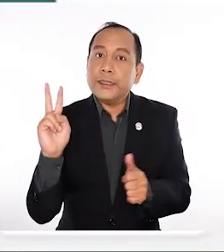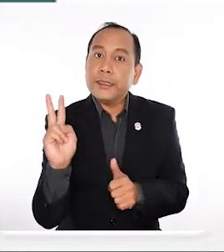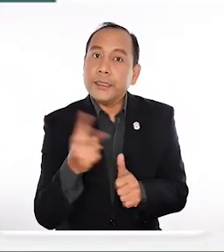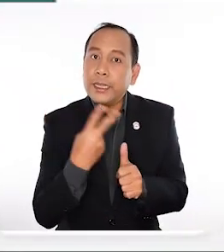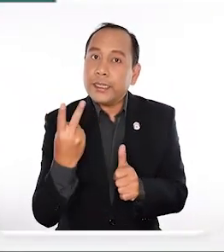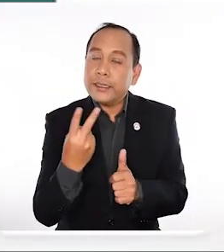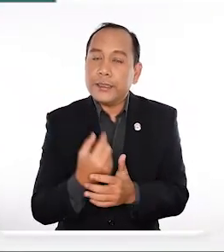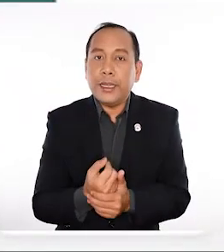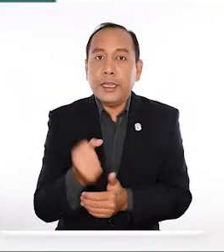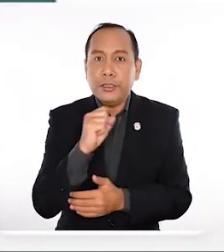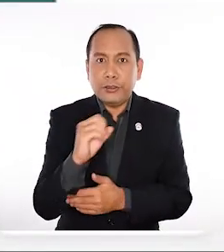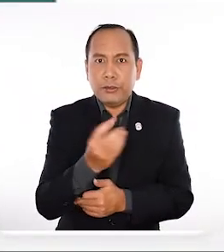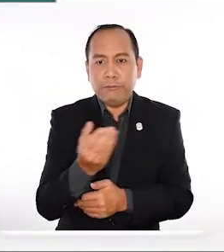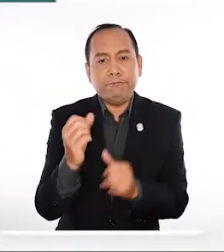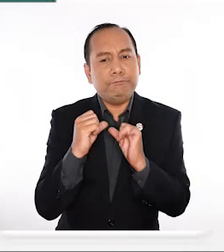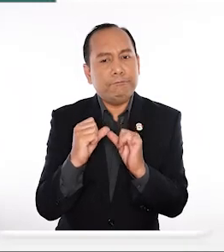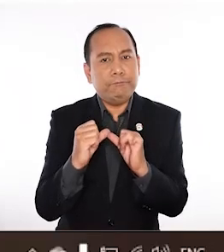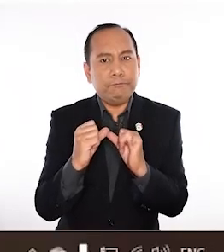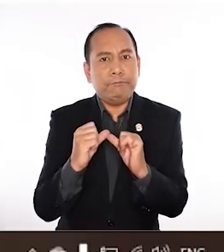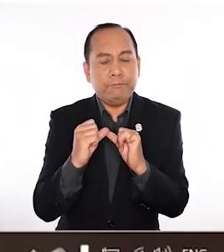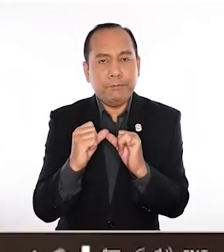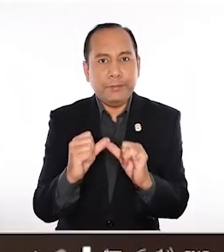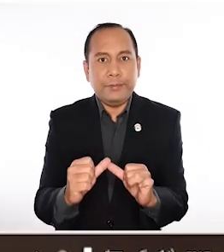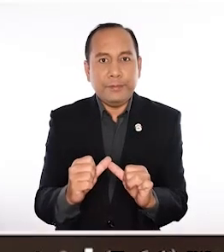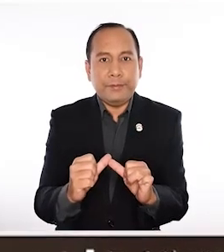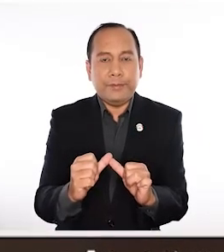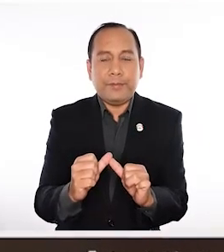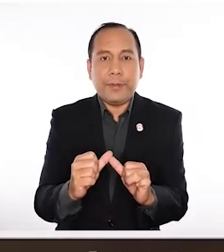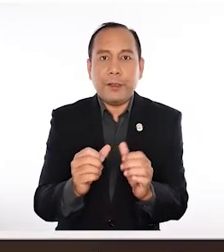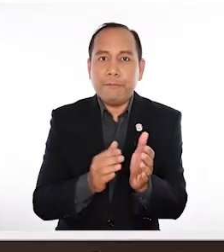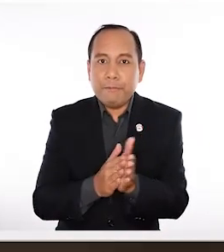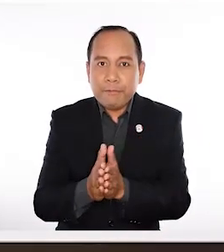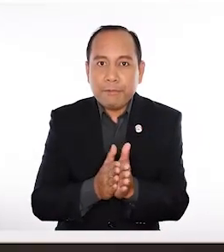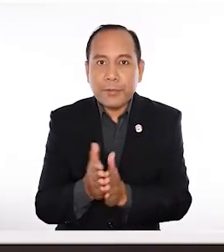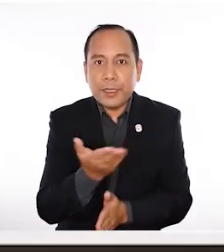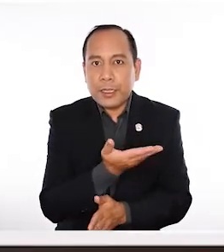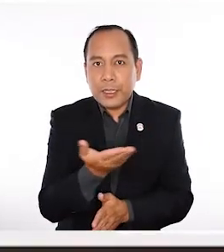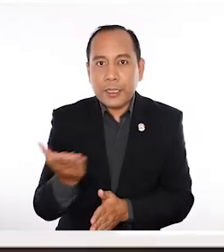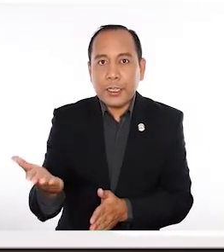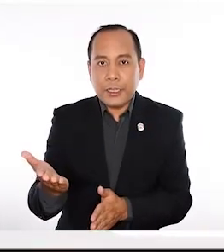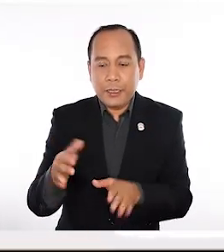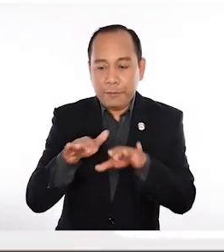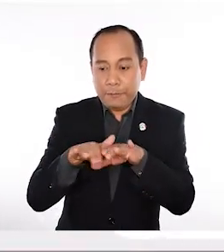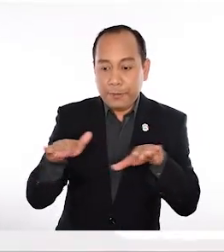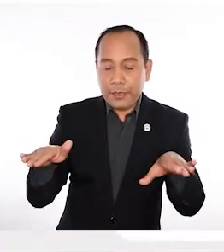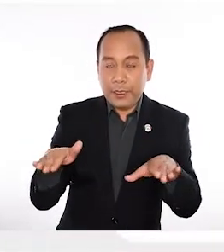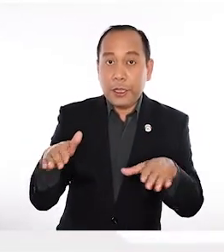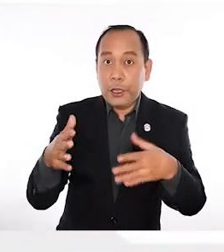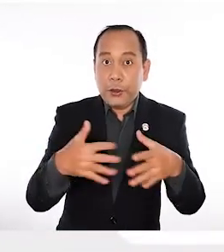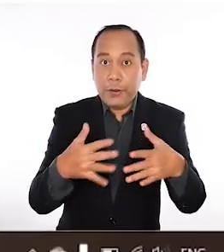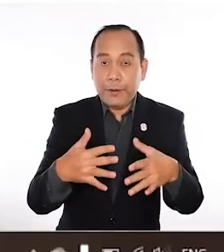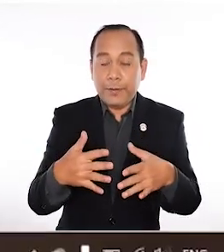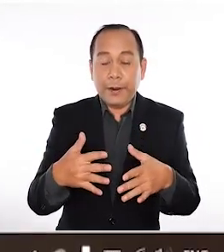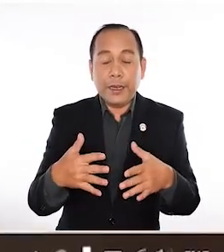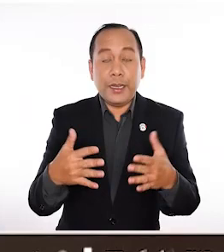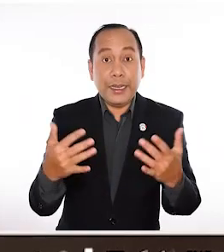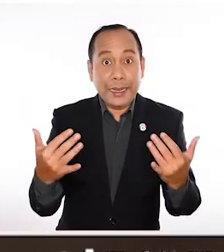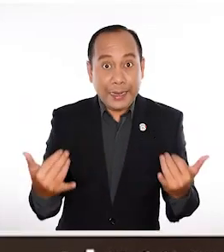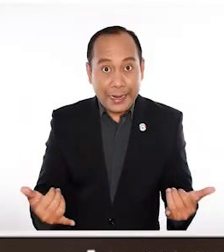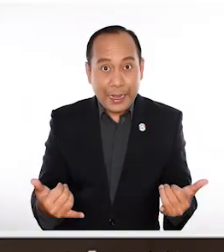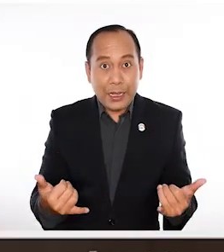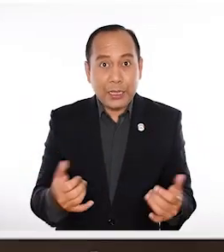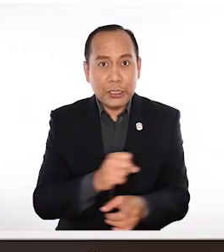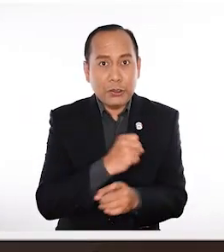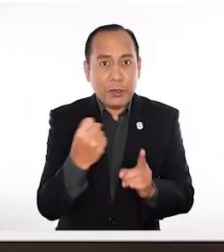po, upang patuloy na pagpapasigla sa mga kabataan kahit nasa panahon pa rin po tayo